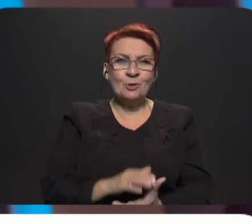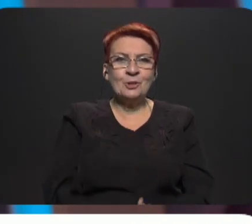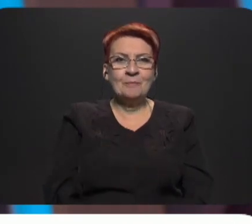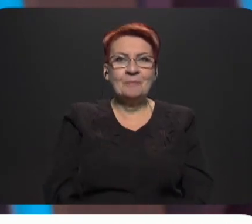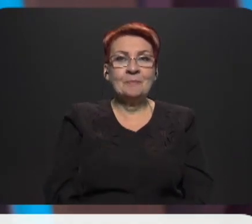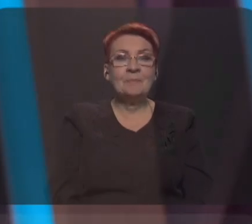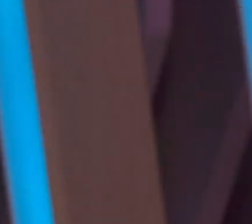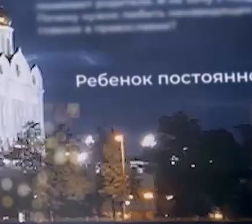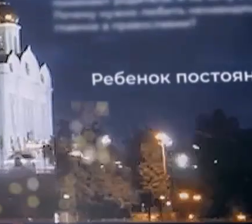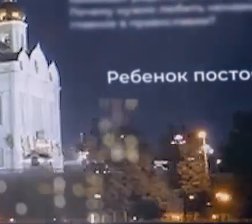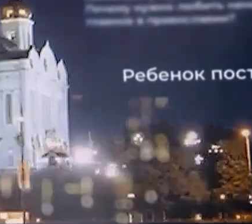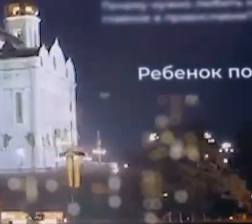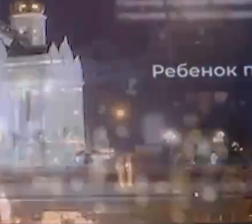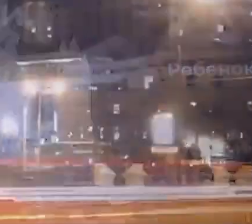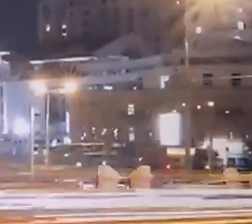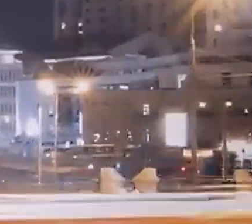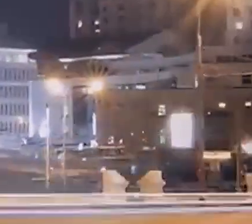продолжим.